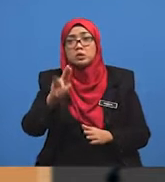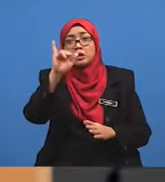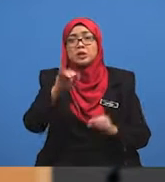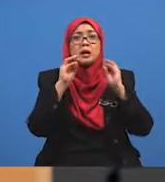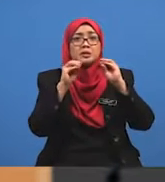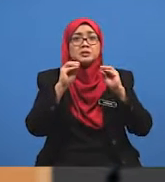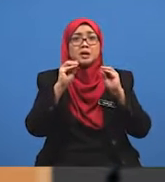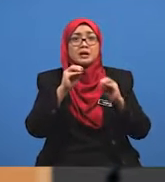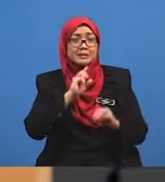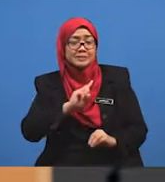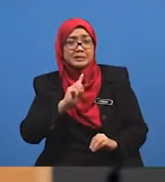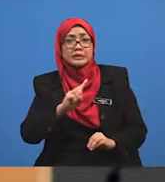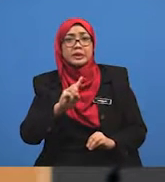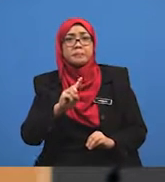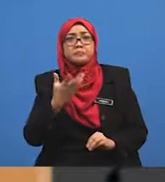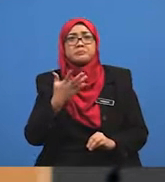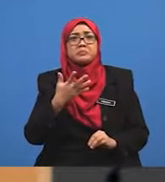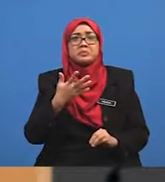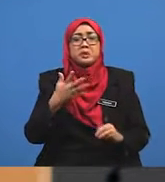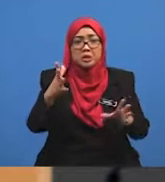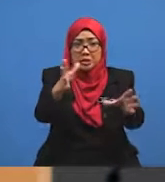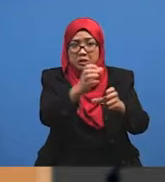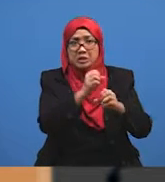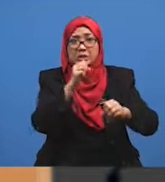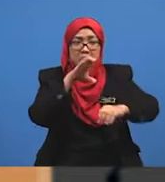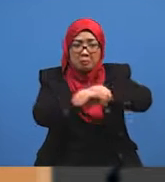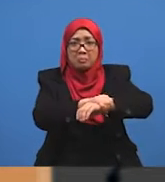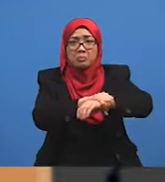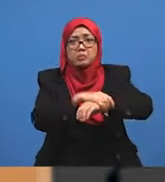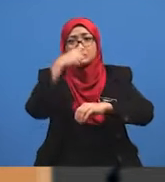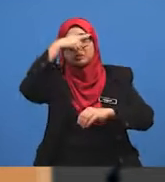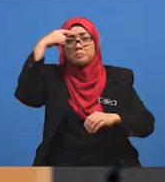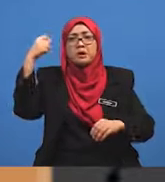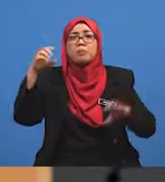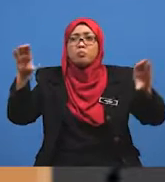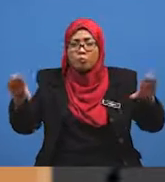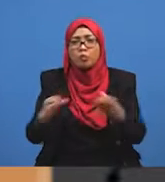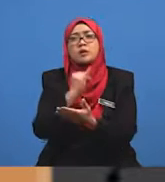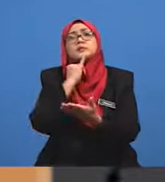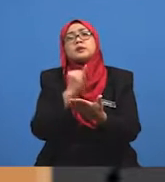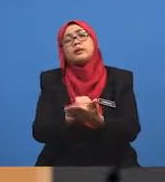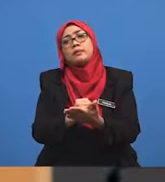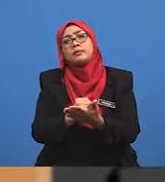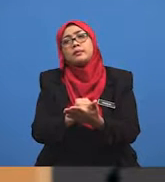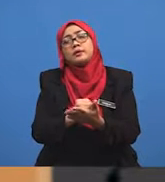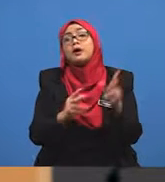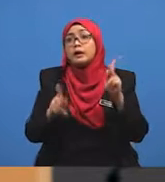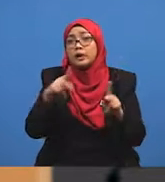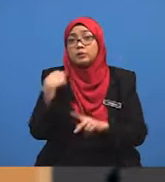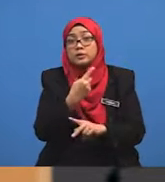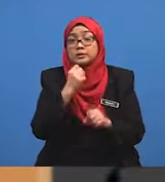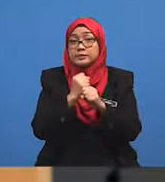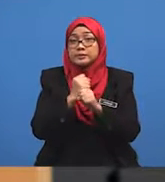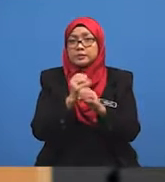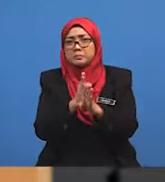dan jelek. Setiap kesalahan yang dilakukan oleh orang yang bekerja dalam bidang agama bukan saja